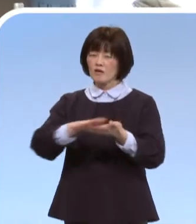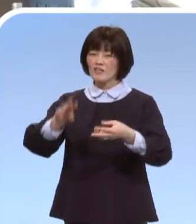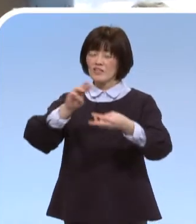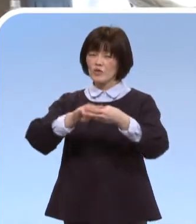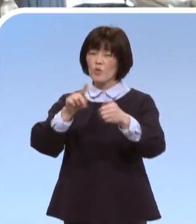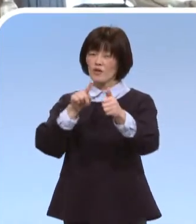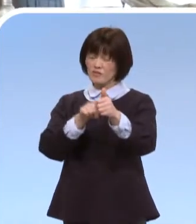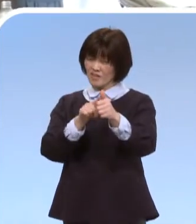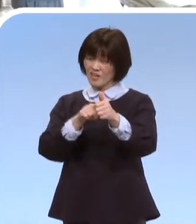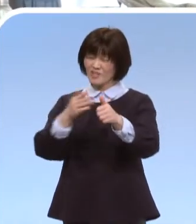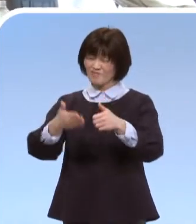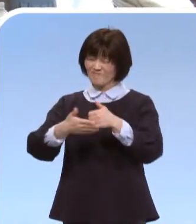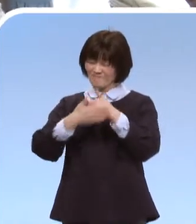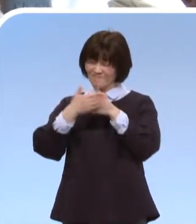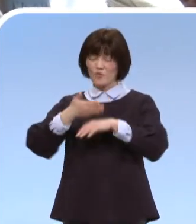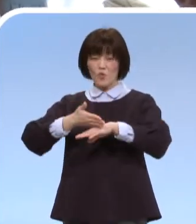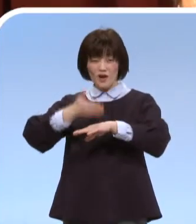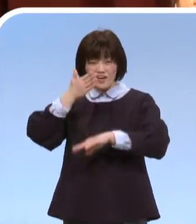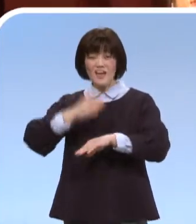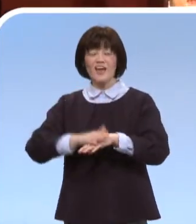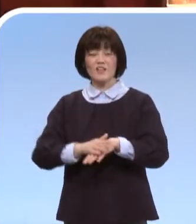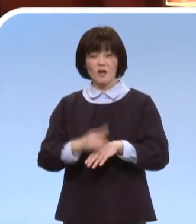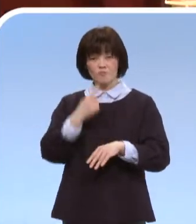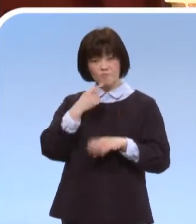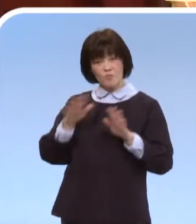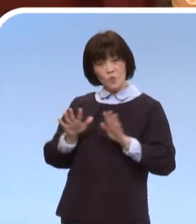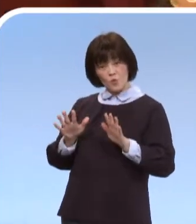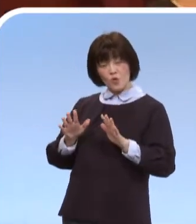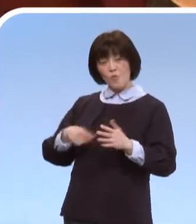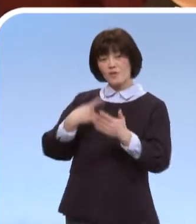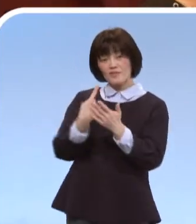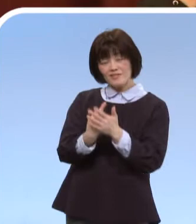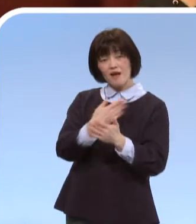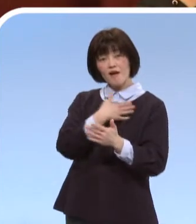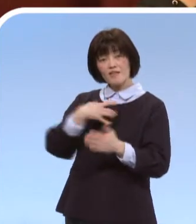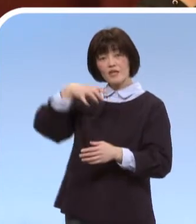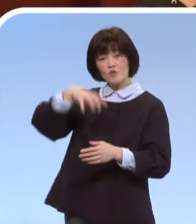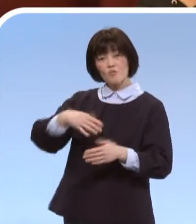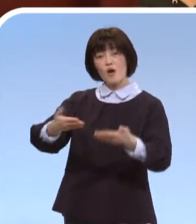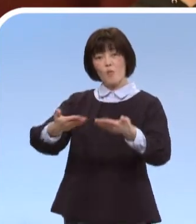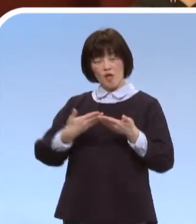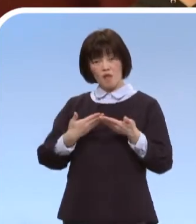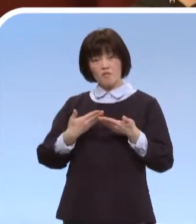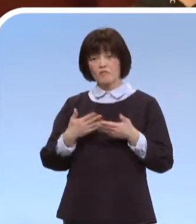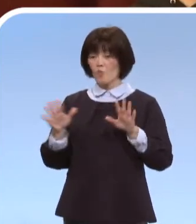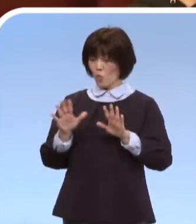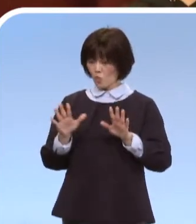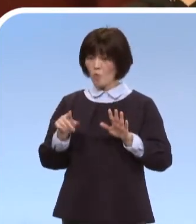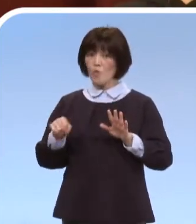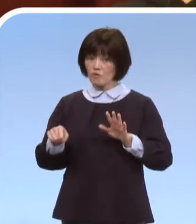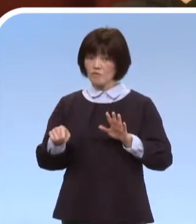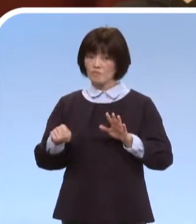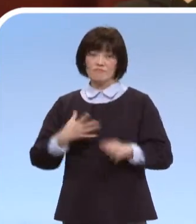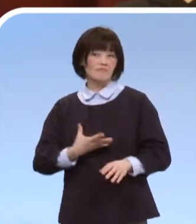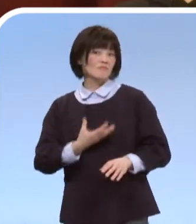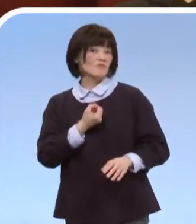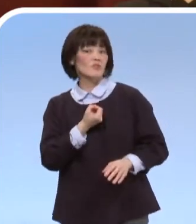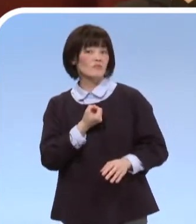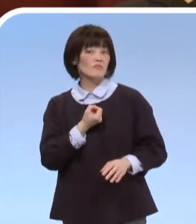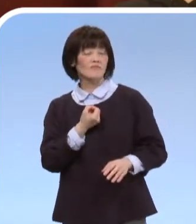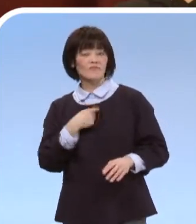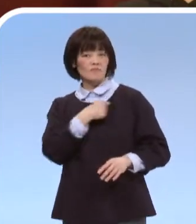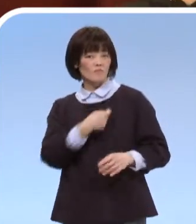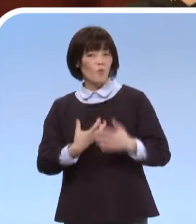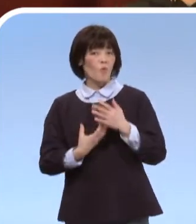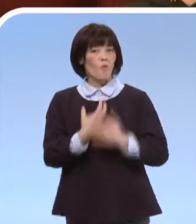げでいろいろ変わって僕たちも参加できる場をもらえて子どもたちの自信にもつながっているので